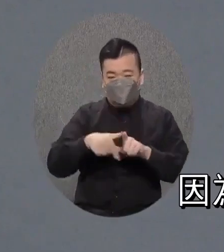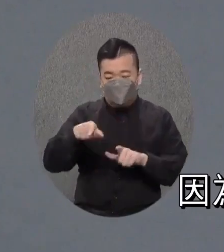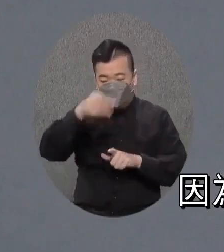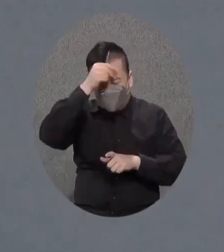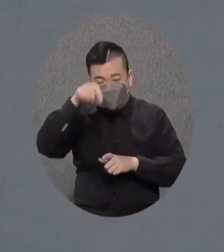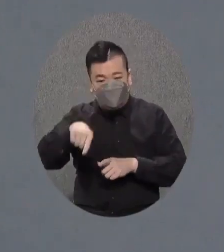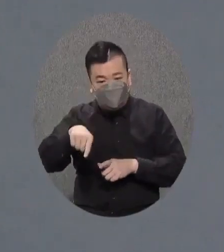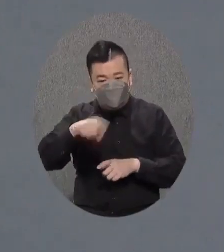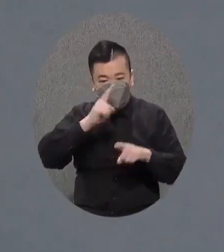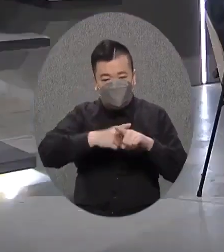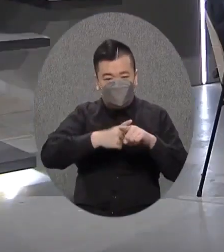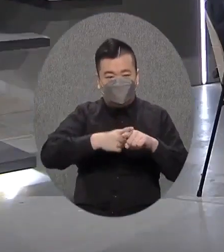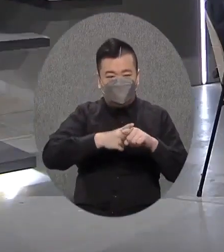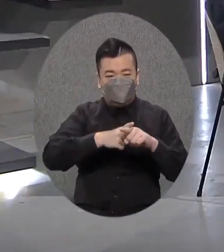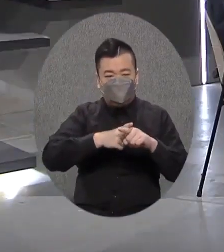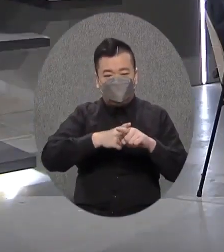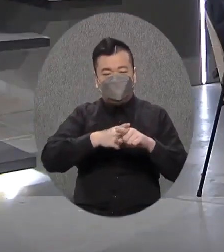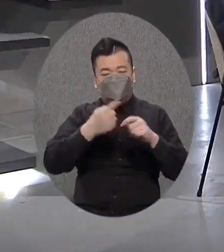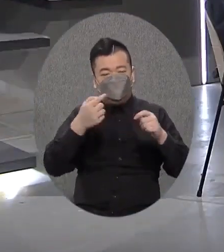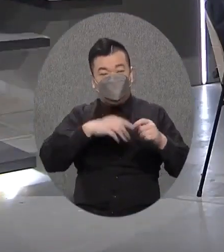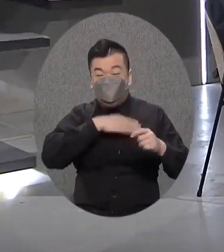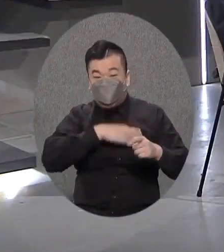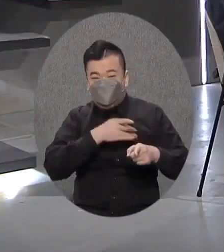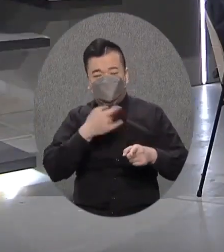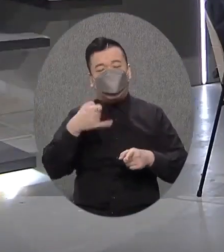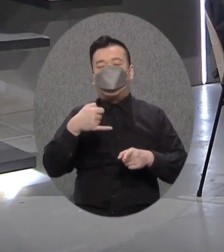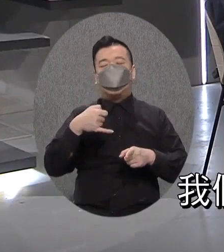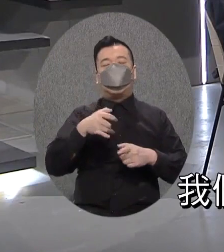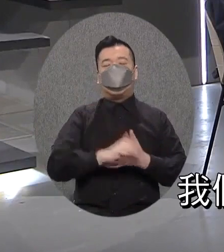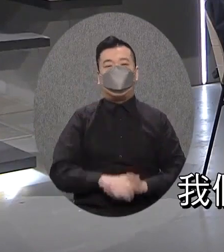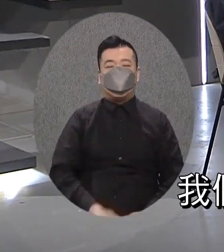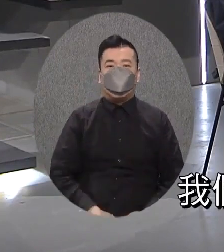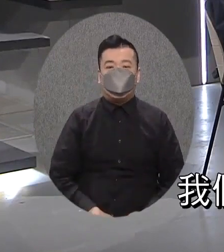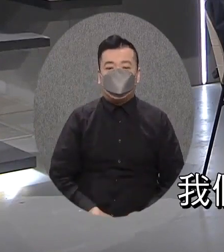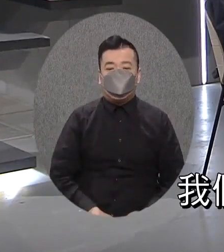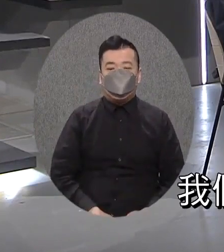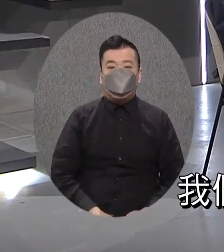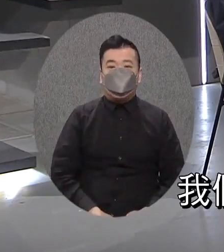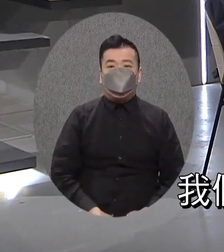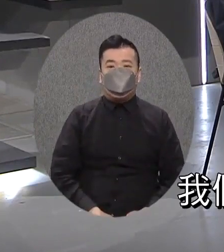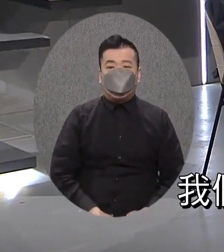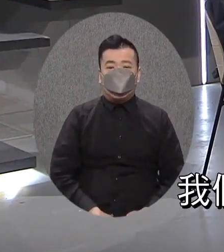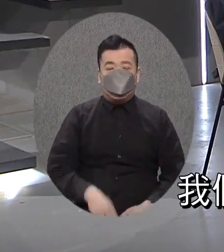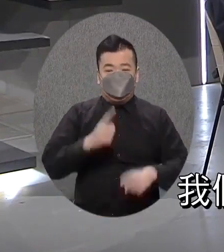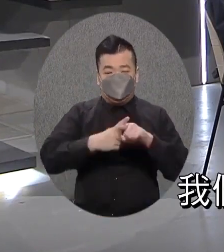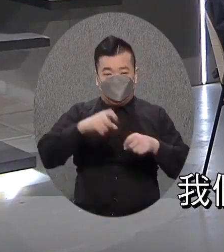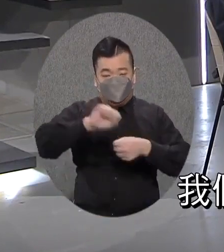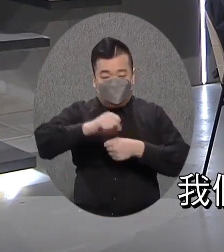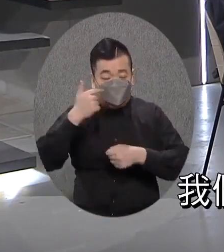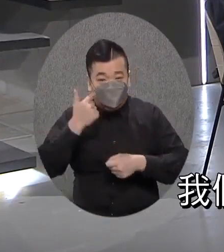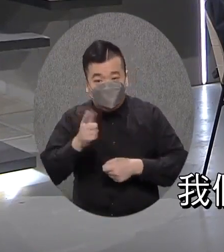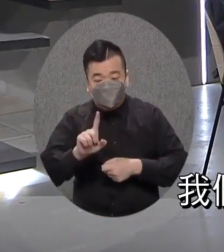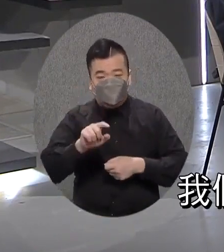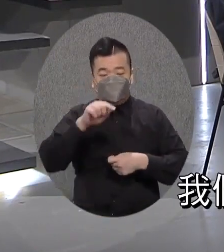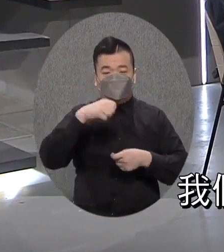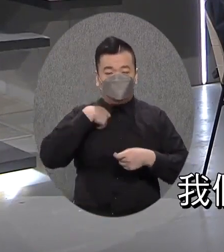版畫咧，其實真係嗰個嘅數量咧係非常之偏少嘅。咁我哋其實應該係更加多去做唔